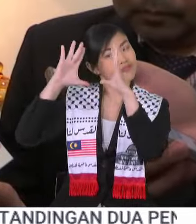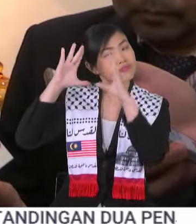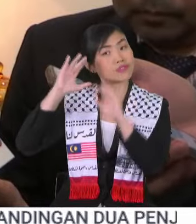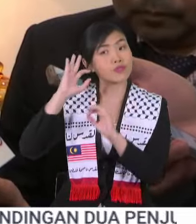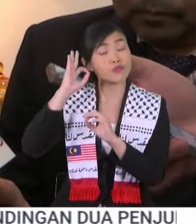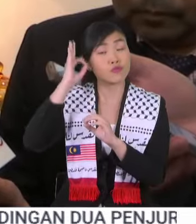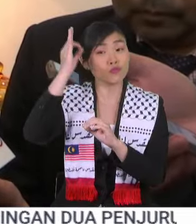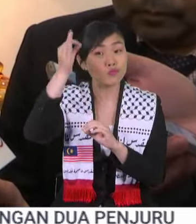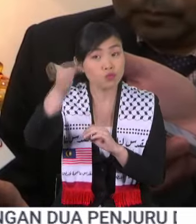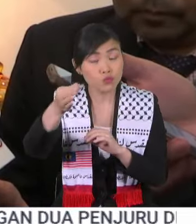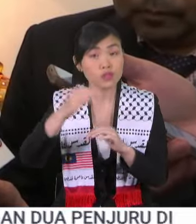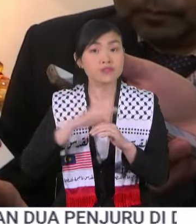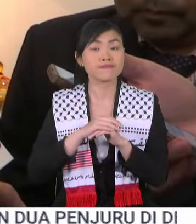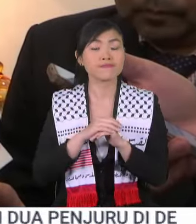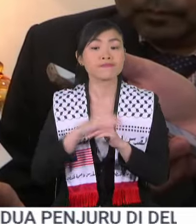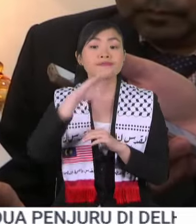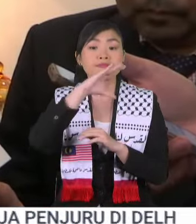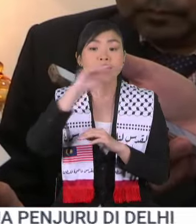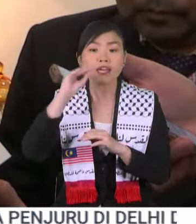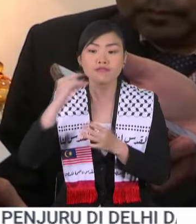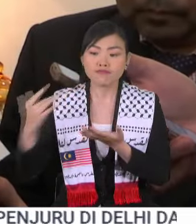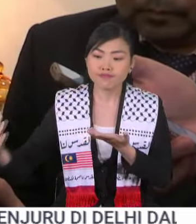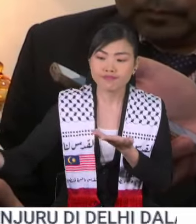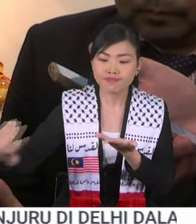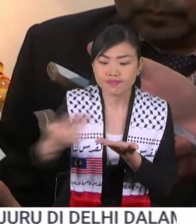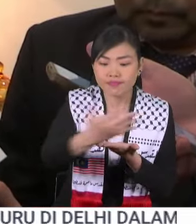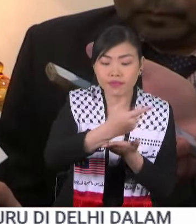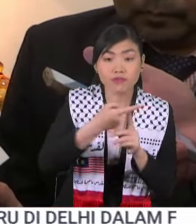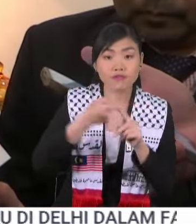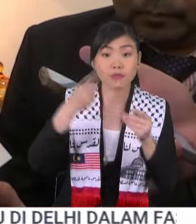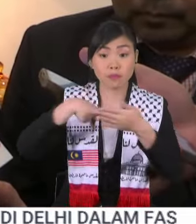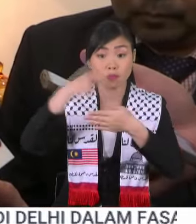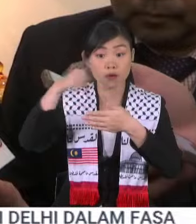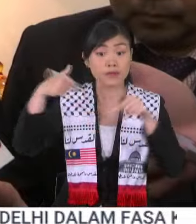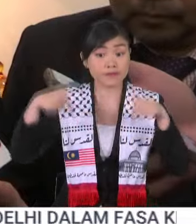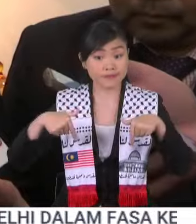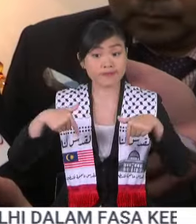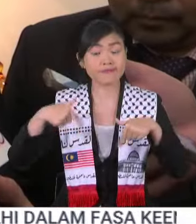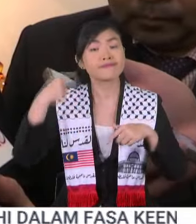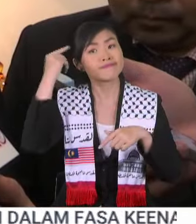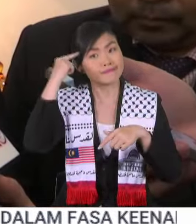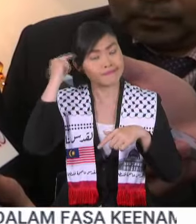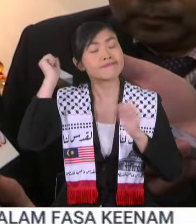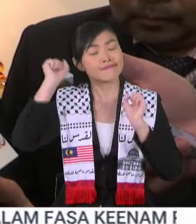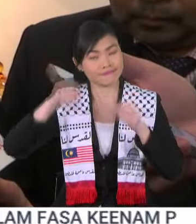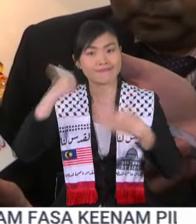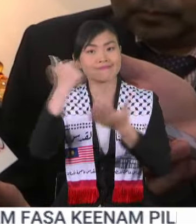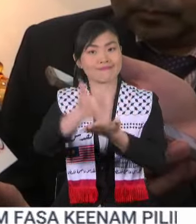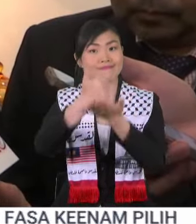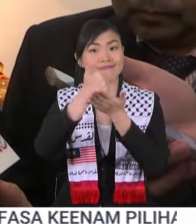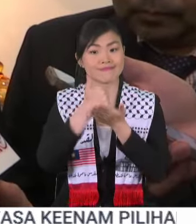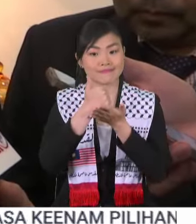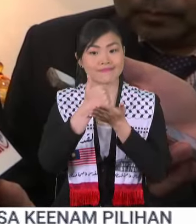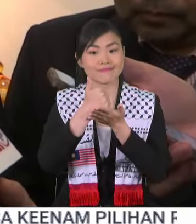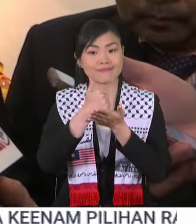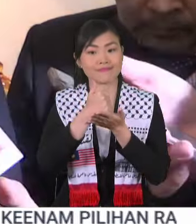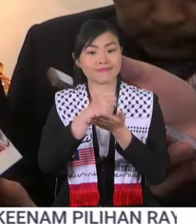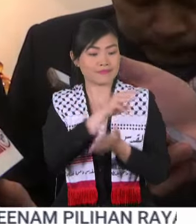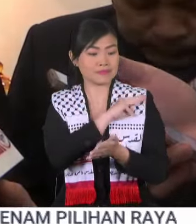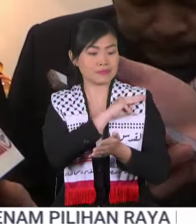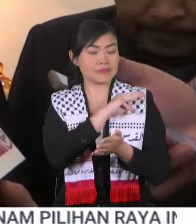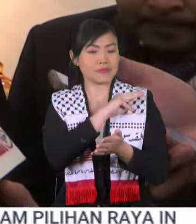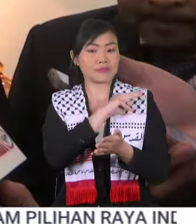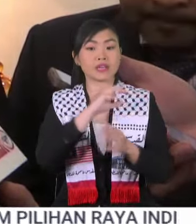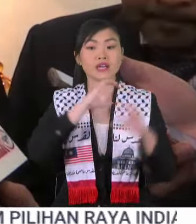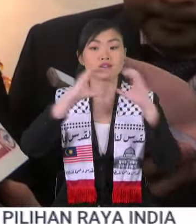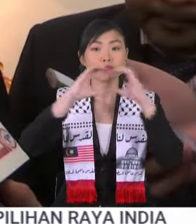future, dan dapatan daripada program ini saya percaya akan dapat membantu Kementerian Komunikasi dan